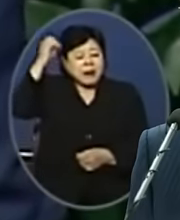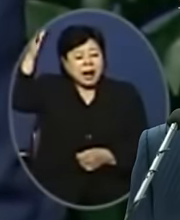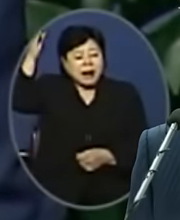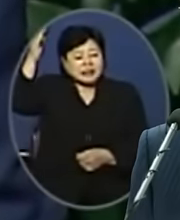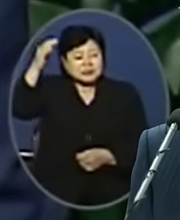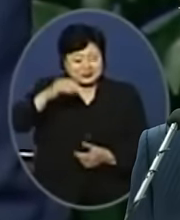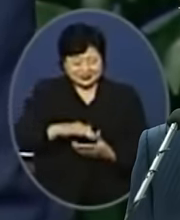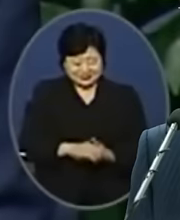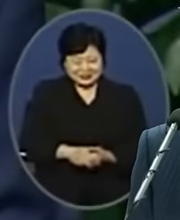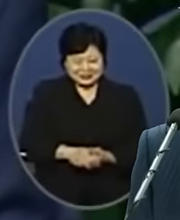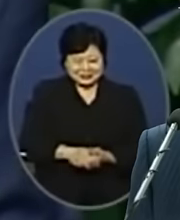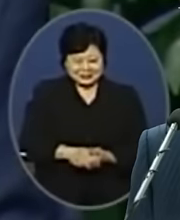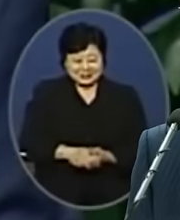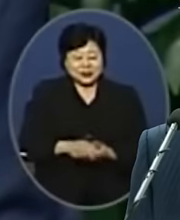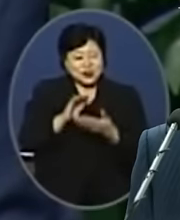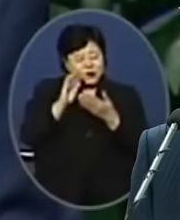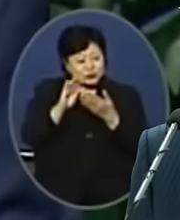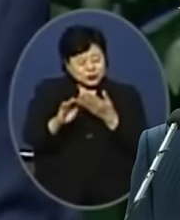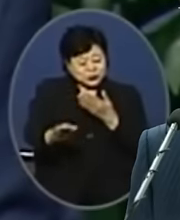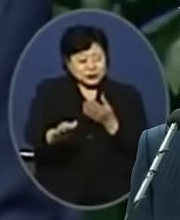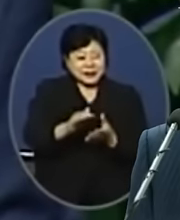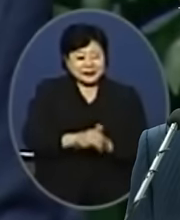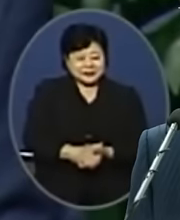잊어버렸었습니다. 그러고 난 다음에